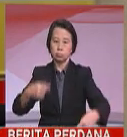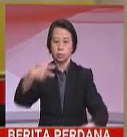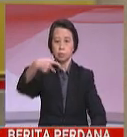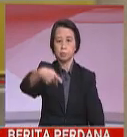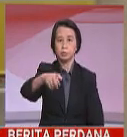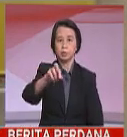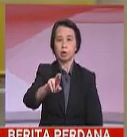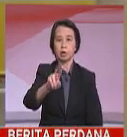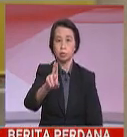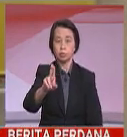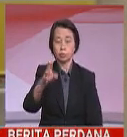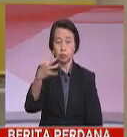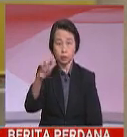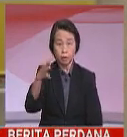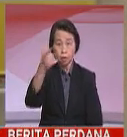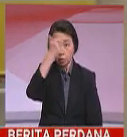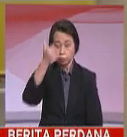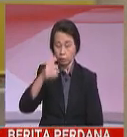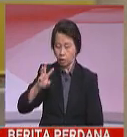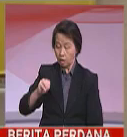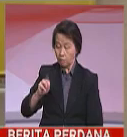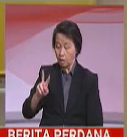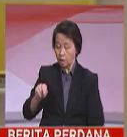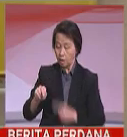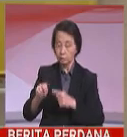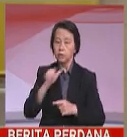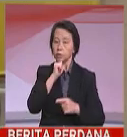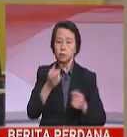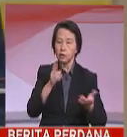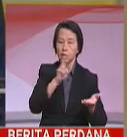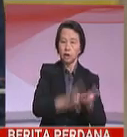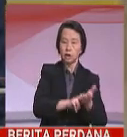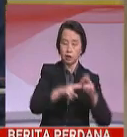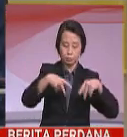PRU15 kerana ia tidak akan didaftarkan sebagai sebuah